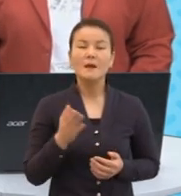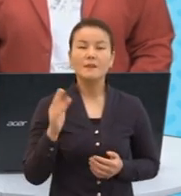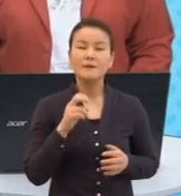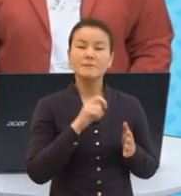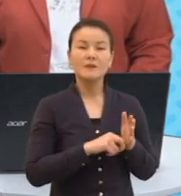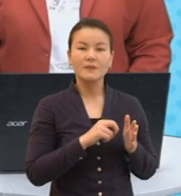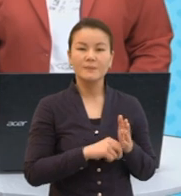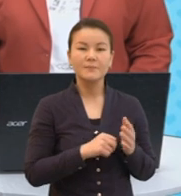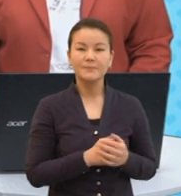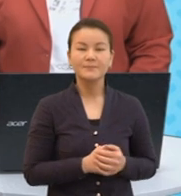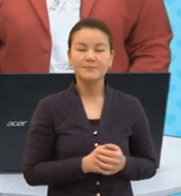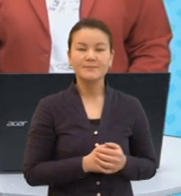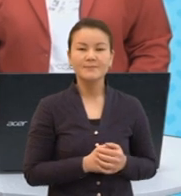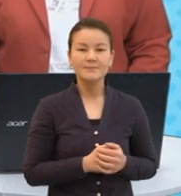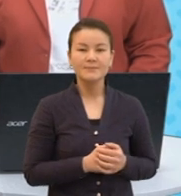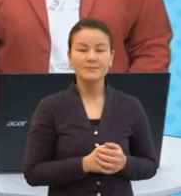Давайте проверим.